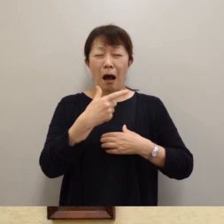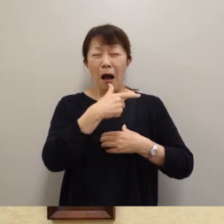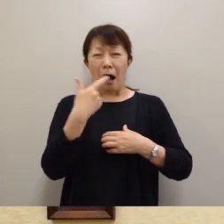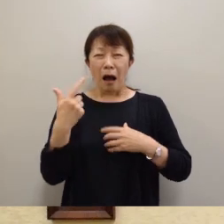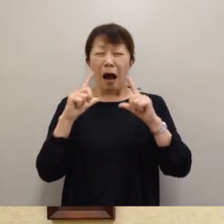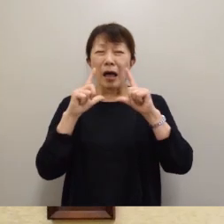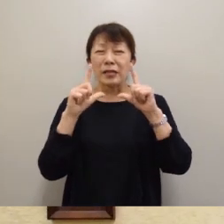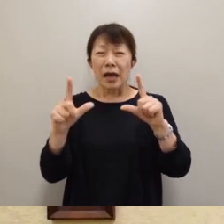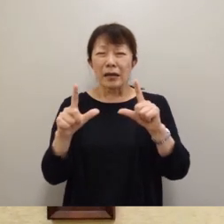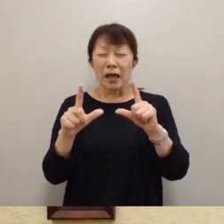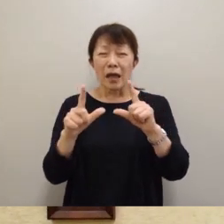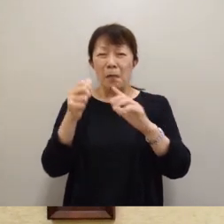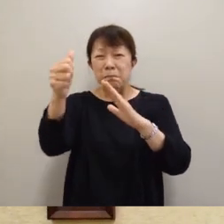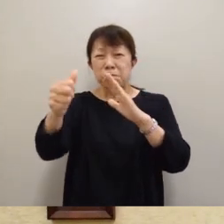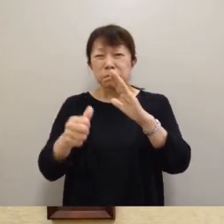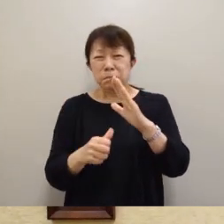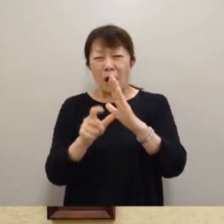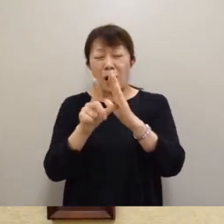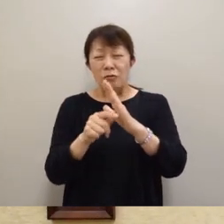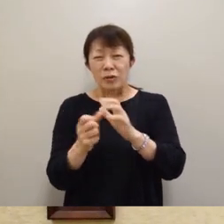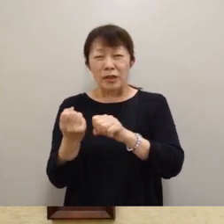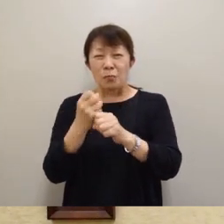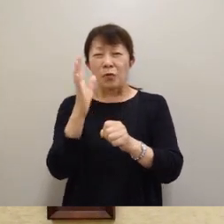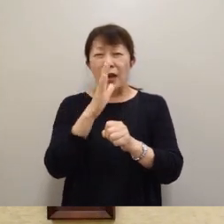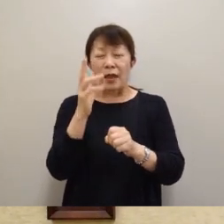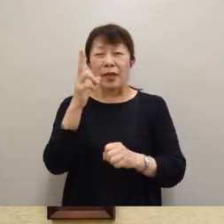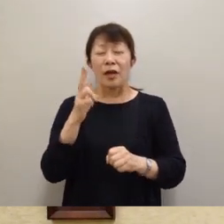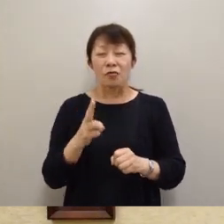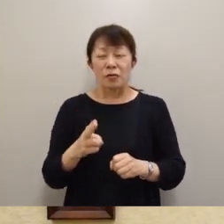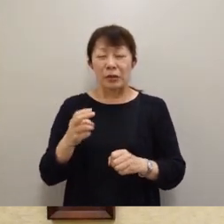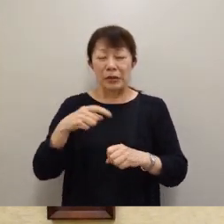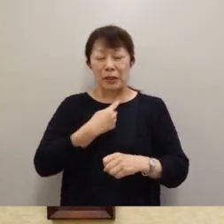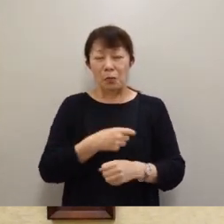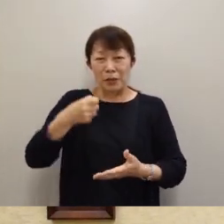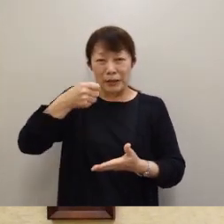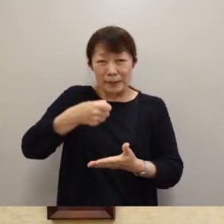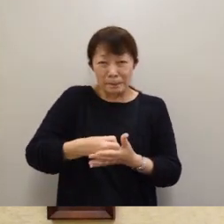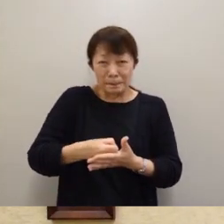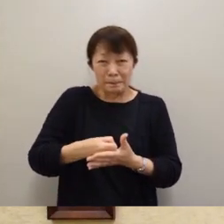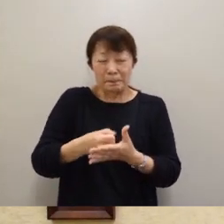宣言の時のような状況に戻らないようにと気持ちを新たにしたところです。